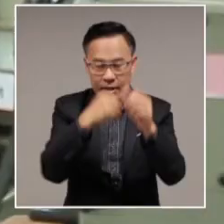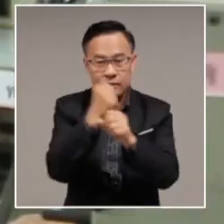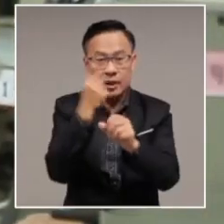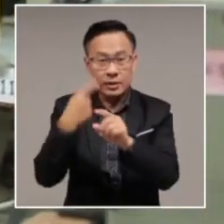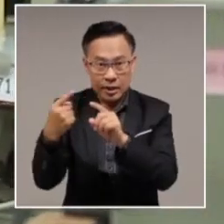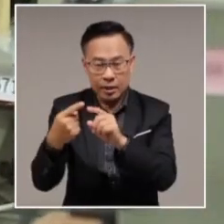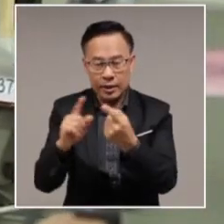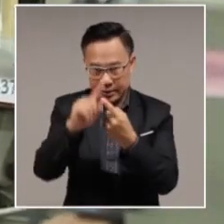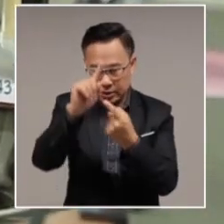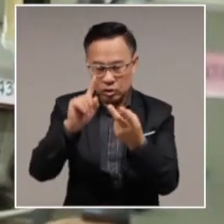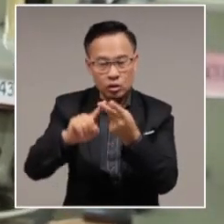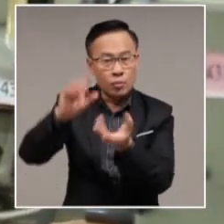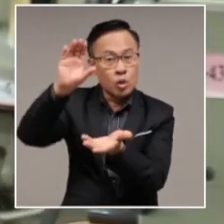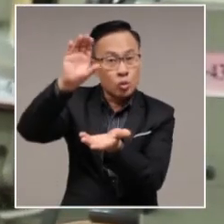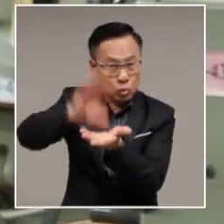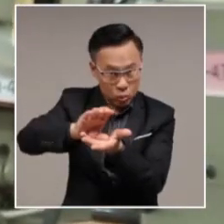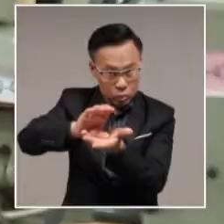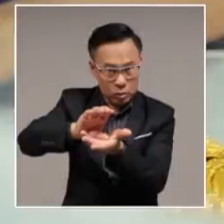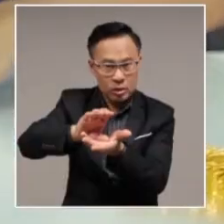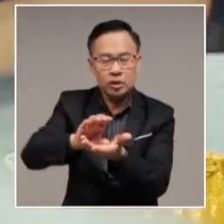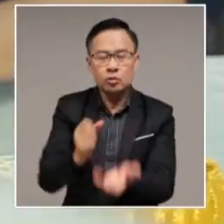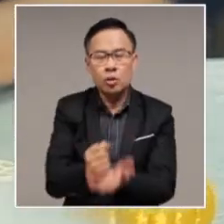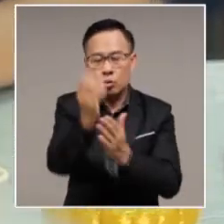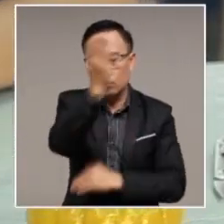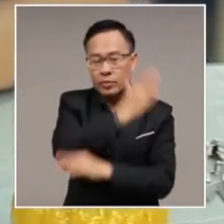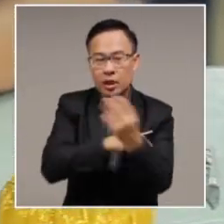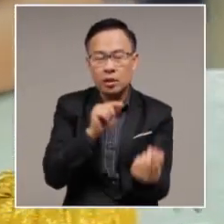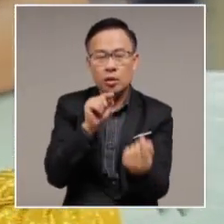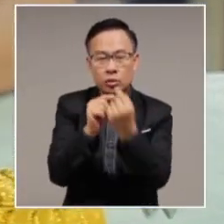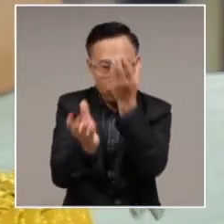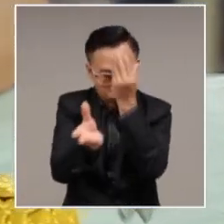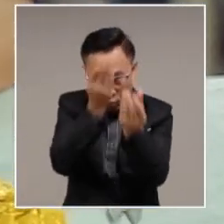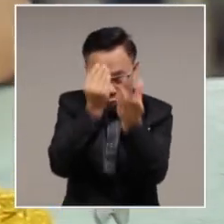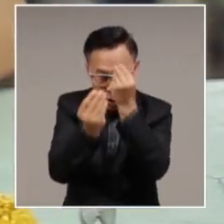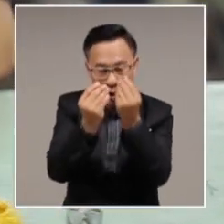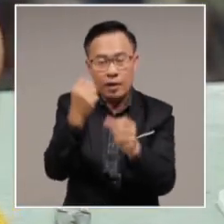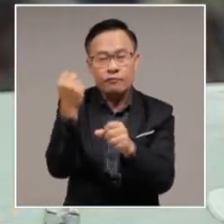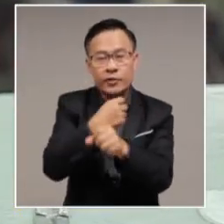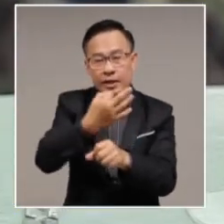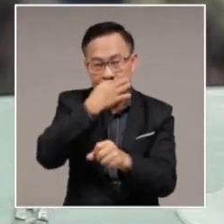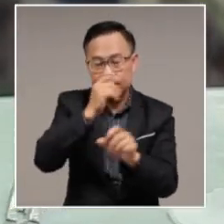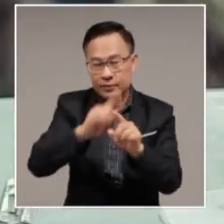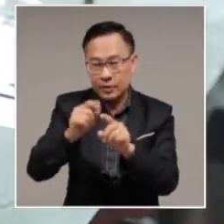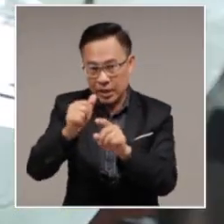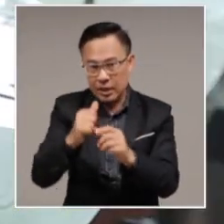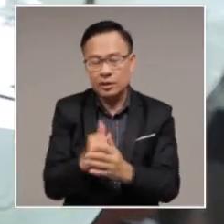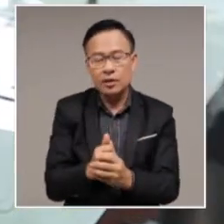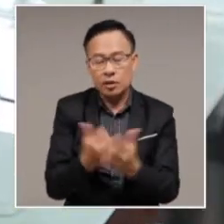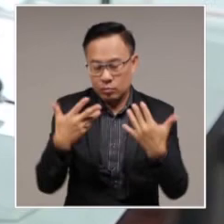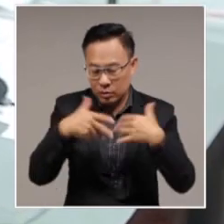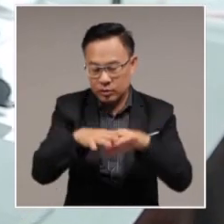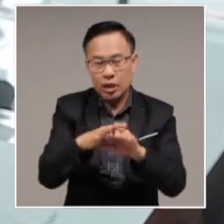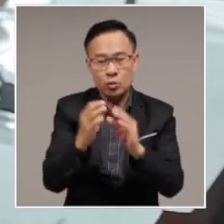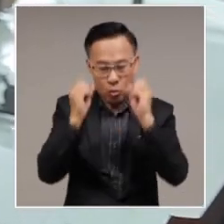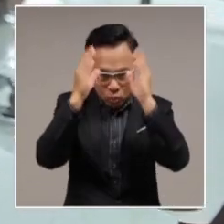าชีพเรามีเงินกองทุนที่สามารถเข้าถึงในเรื่องของการอบรมอาชีพฝึกอาชีพได้เร